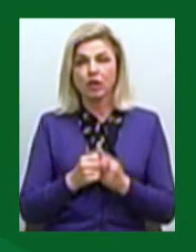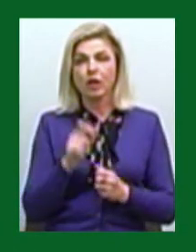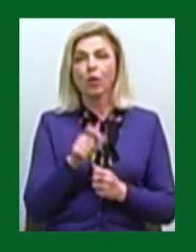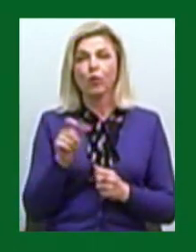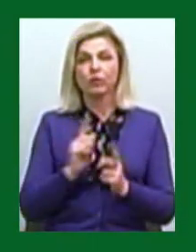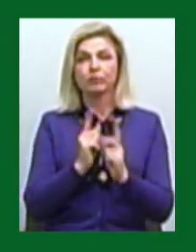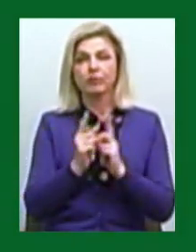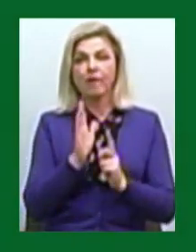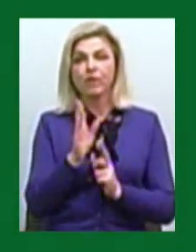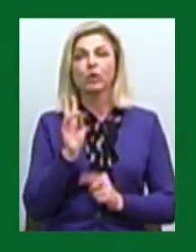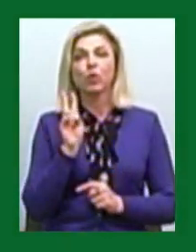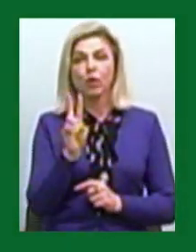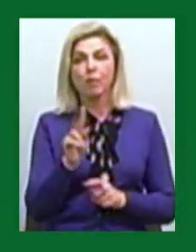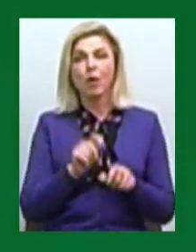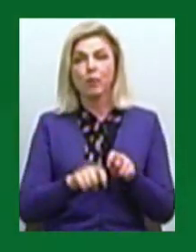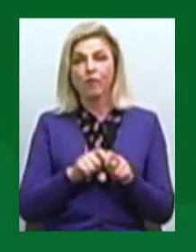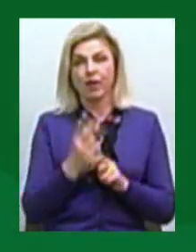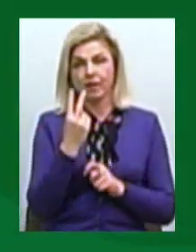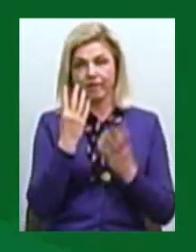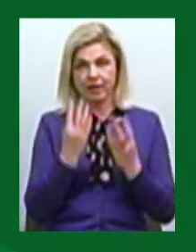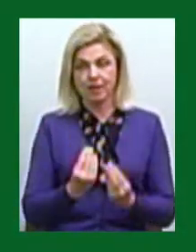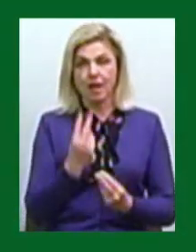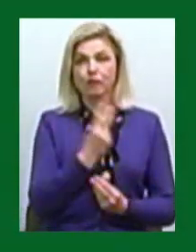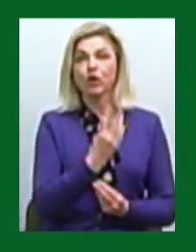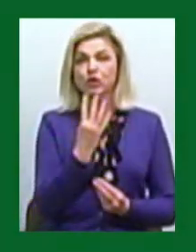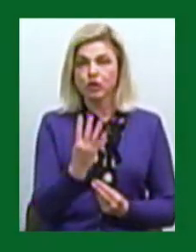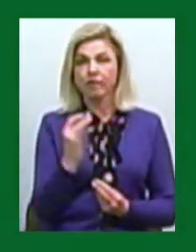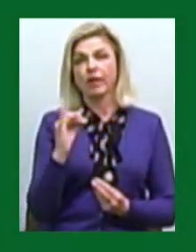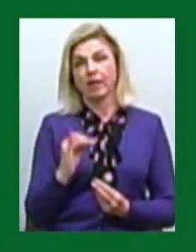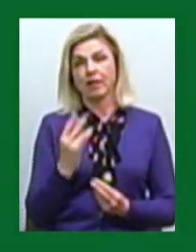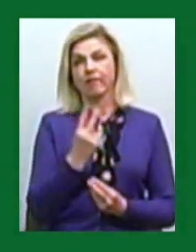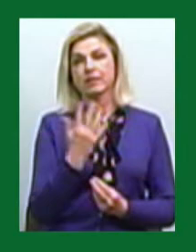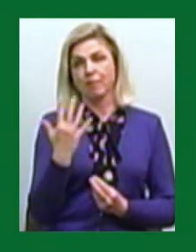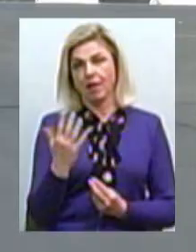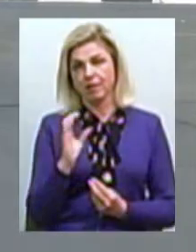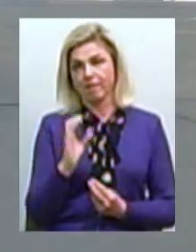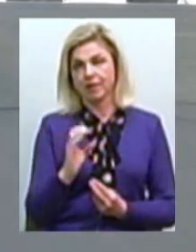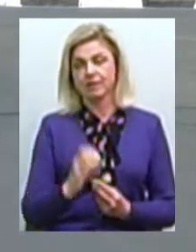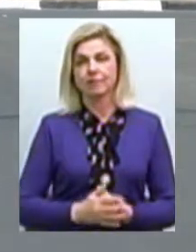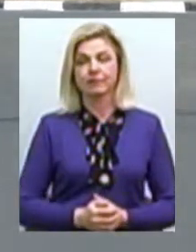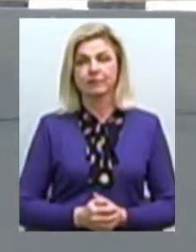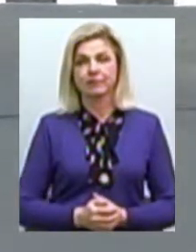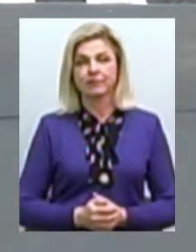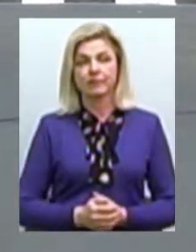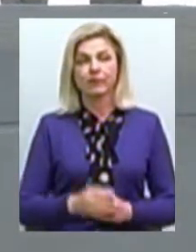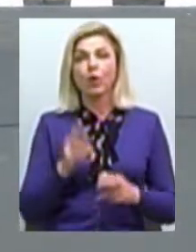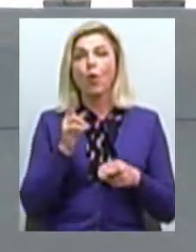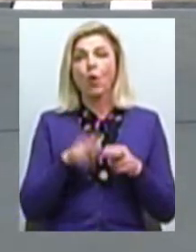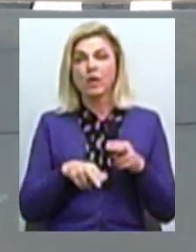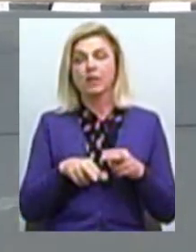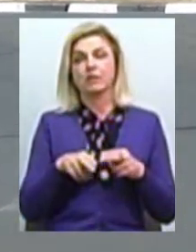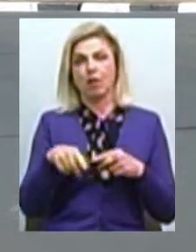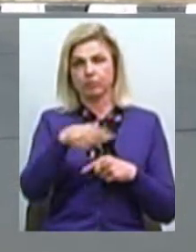у тролейбусах. Перевірятимуть два дні – 24 та 25 вересня. Від кінцевої зупинки